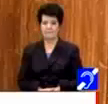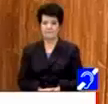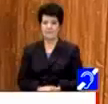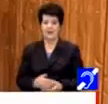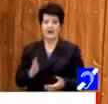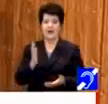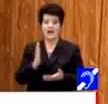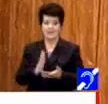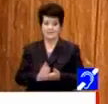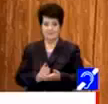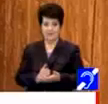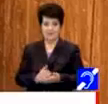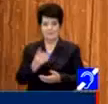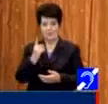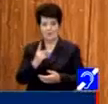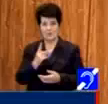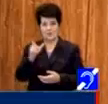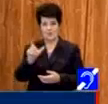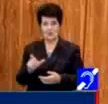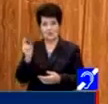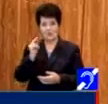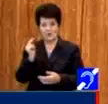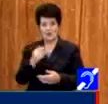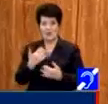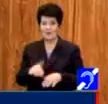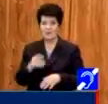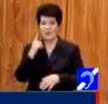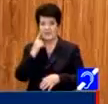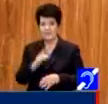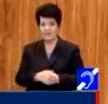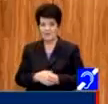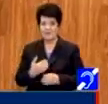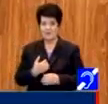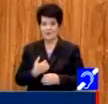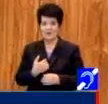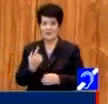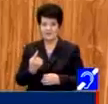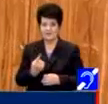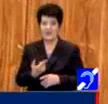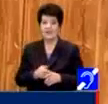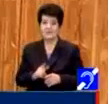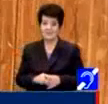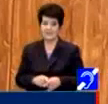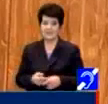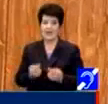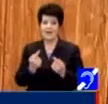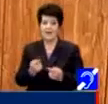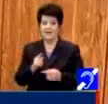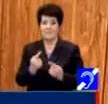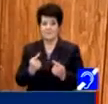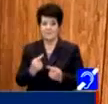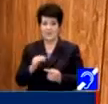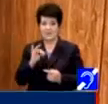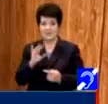Întreaga viață avem în față un școlar pe care nu-l pierdem din ochi, noi înșine. Această afirmație a marelui istoric român